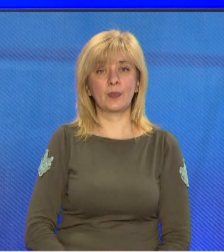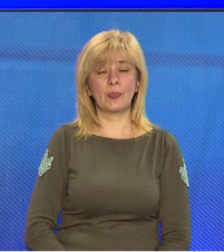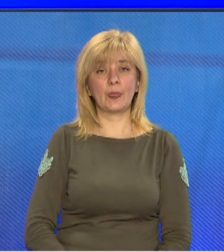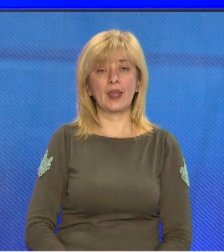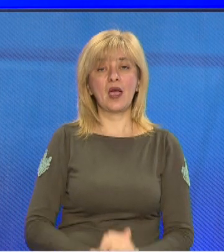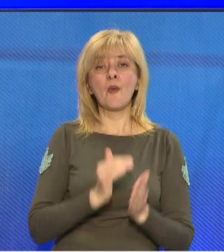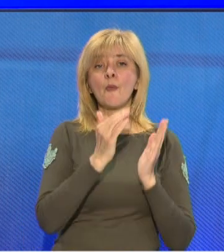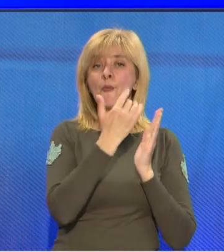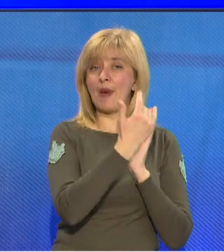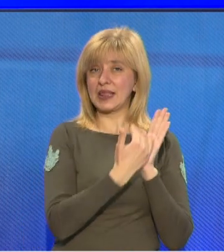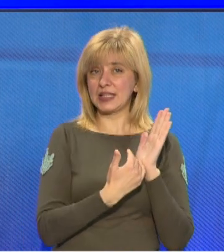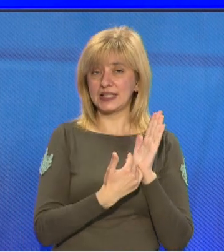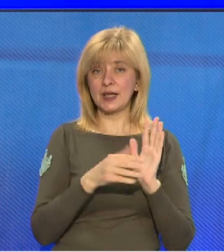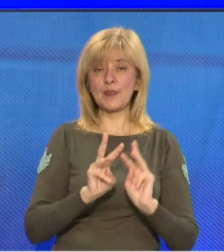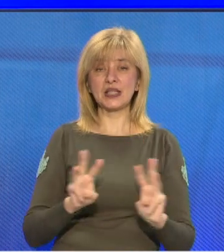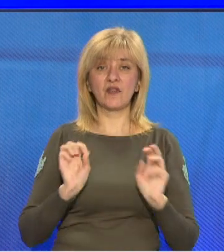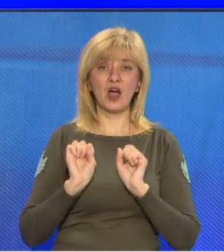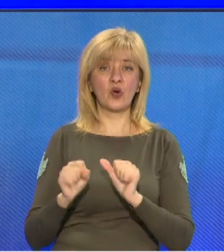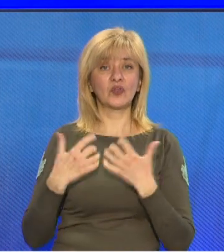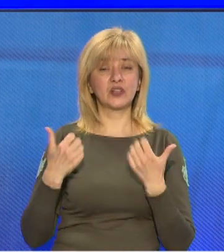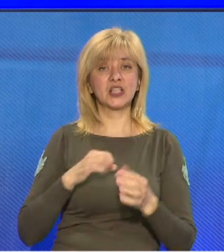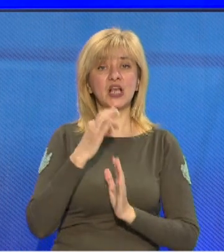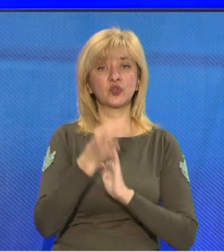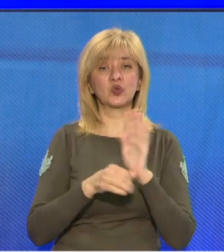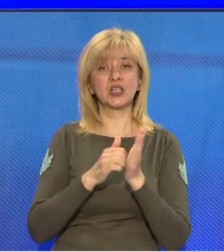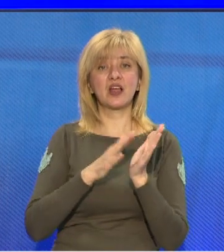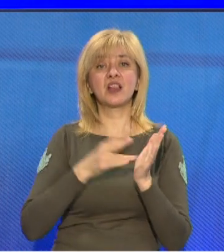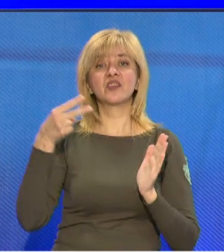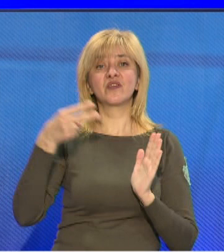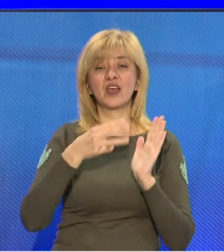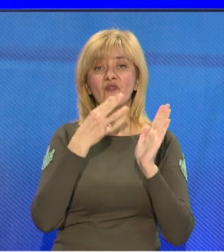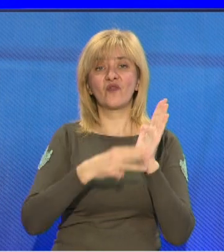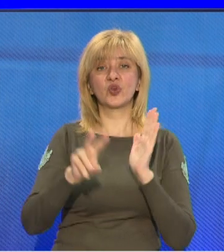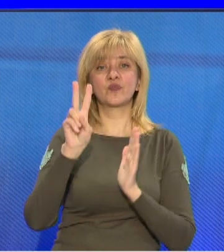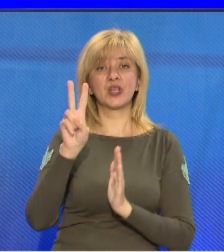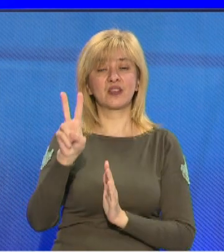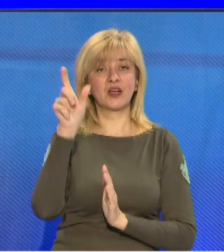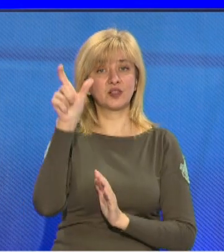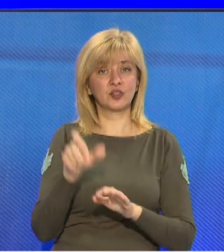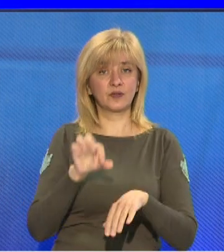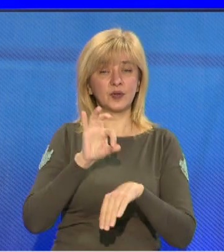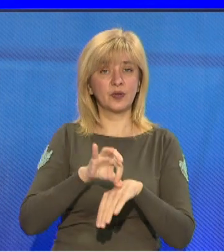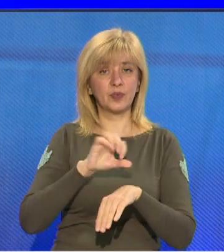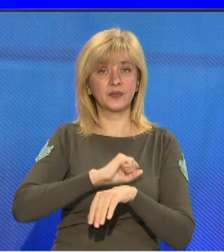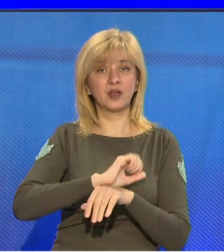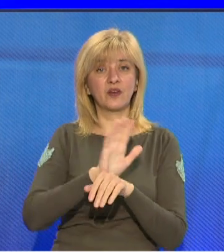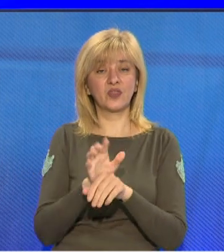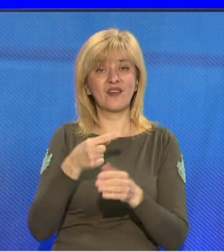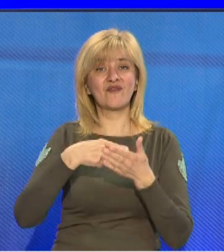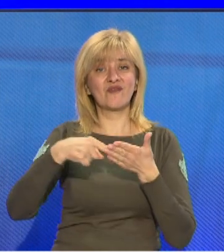Па дадзеных Міністэрства аховы здароўя, за суткі ў рэспубліцы зарэгістравана 2082 пацыента з COVID-19,